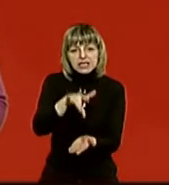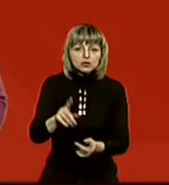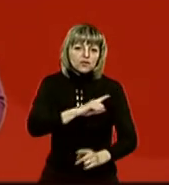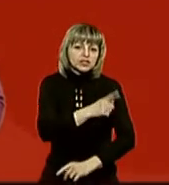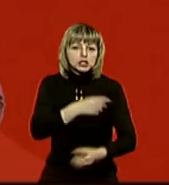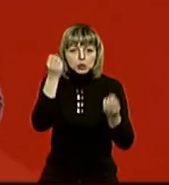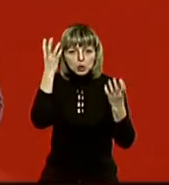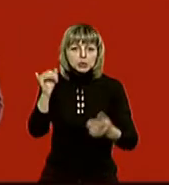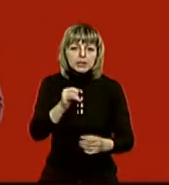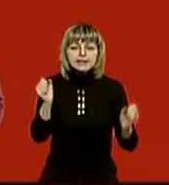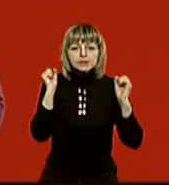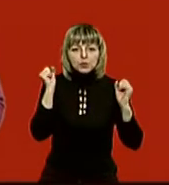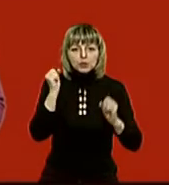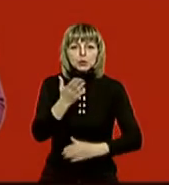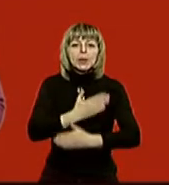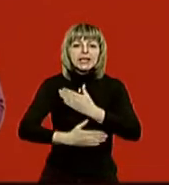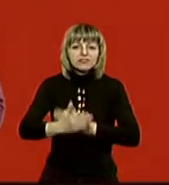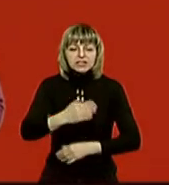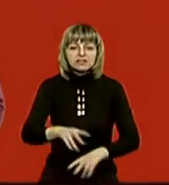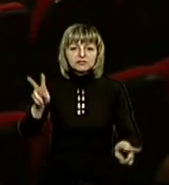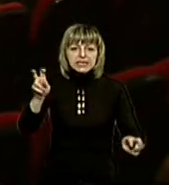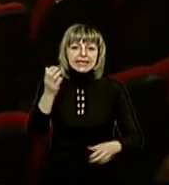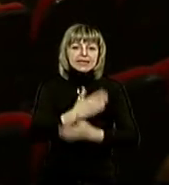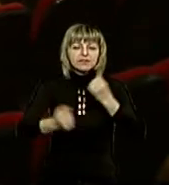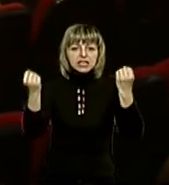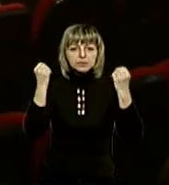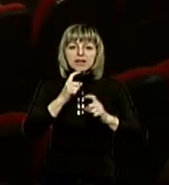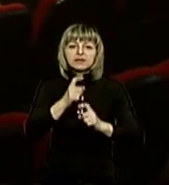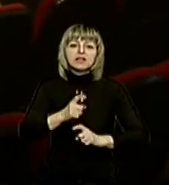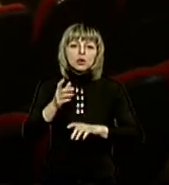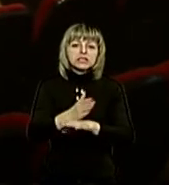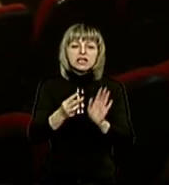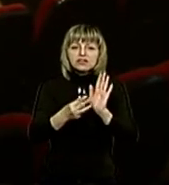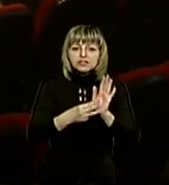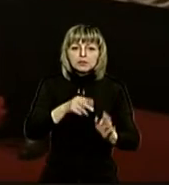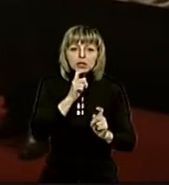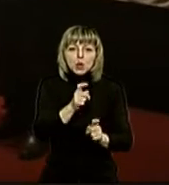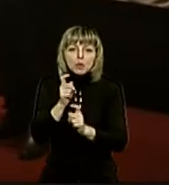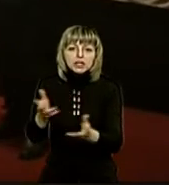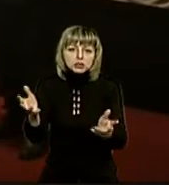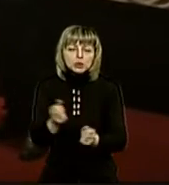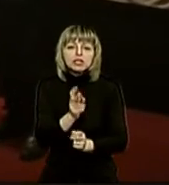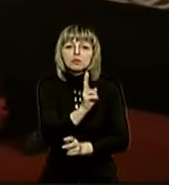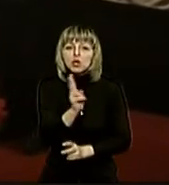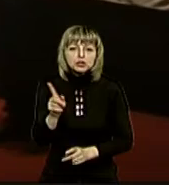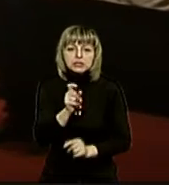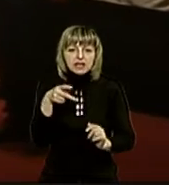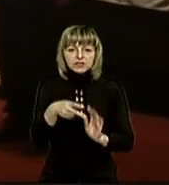з фізичної культури і спорту інвалідів «Інваспортом». Нагороди серед 8 номінацій отримали ті, хто